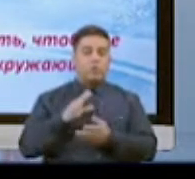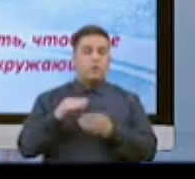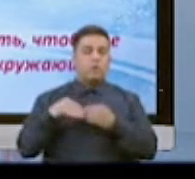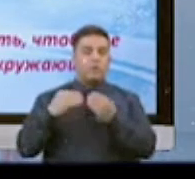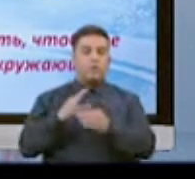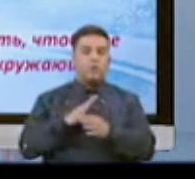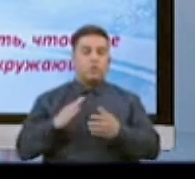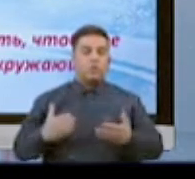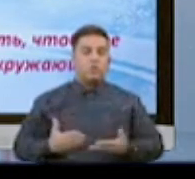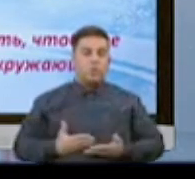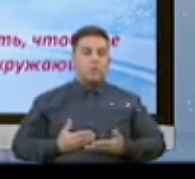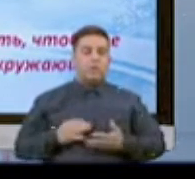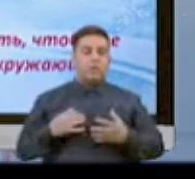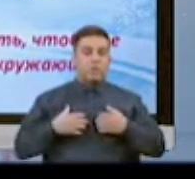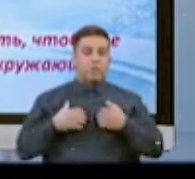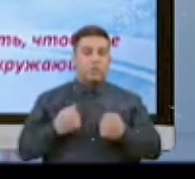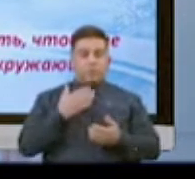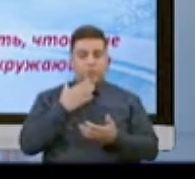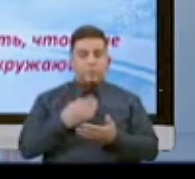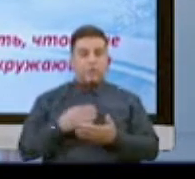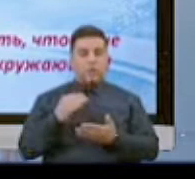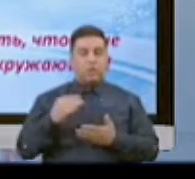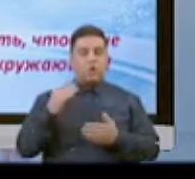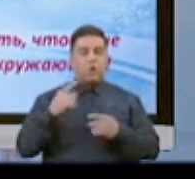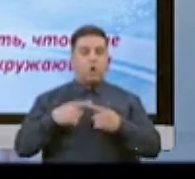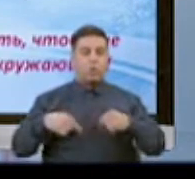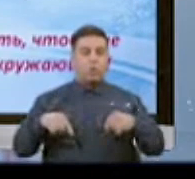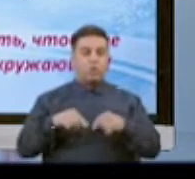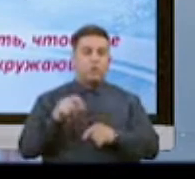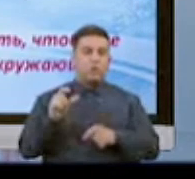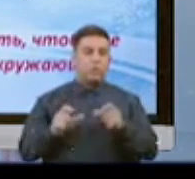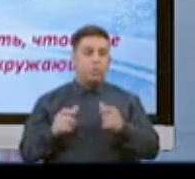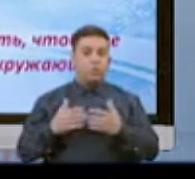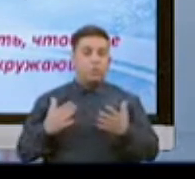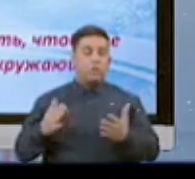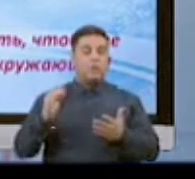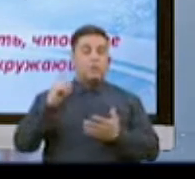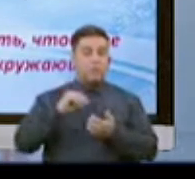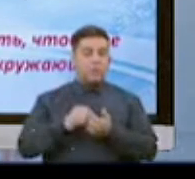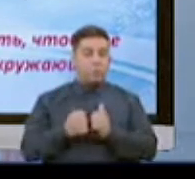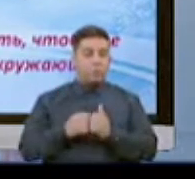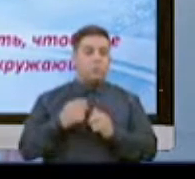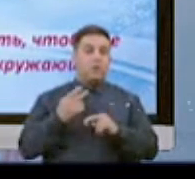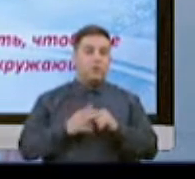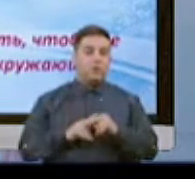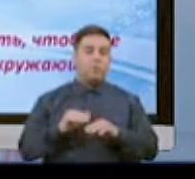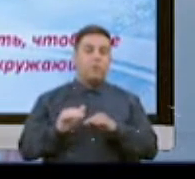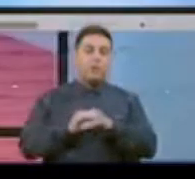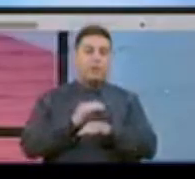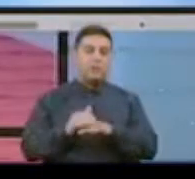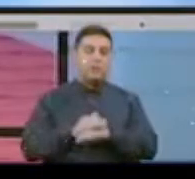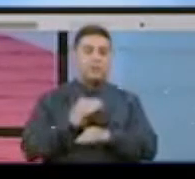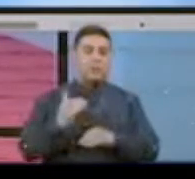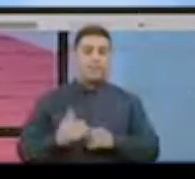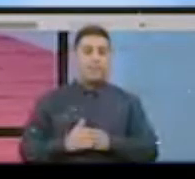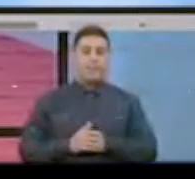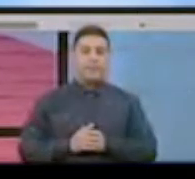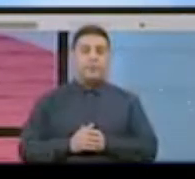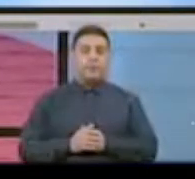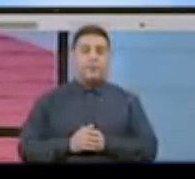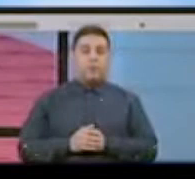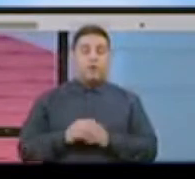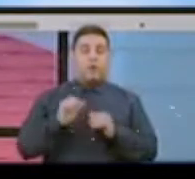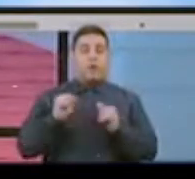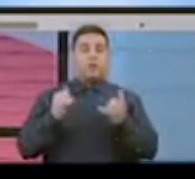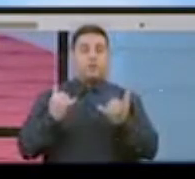угрозу жизнь и здоровье свои и окружающих. Запомним это? Молодцы!